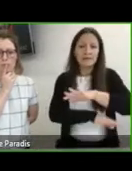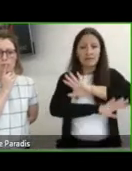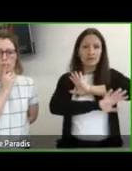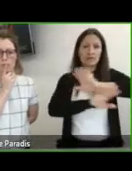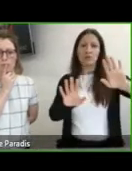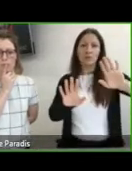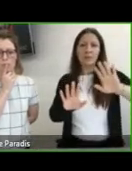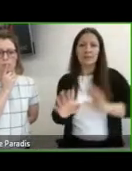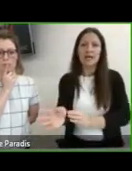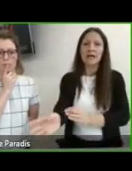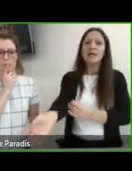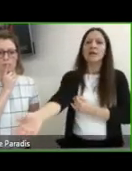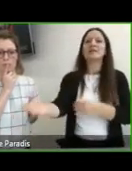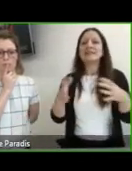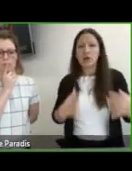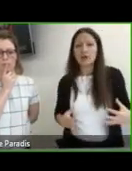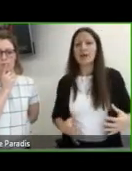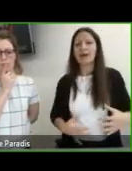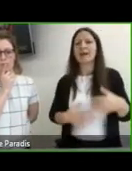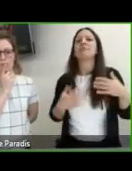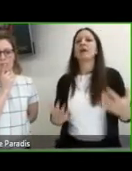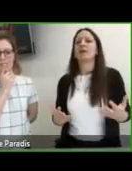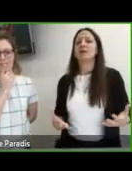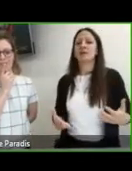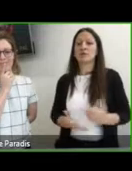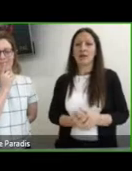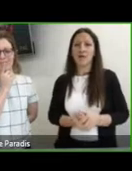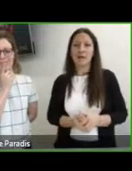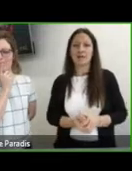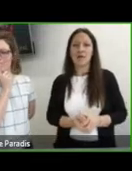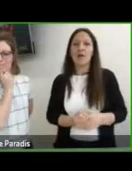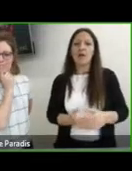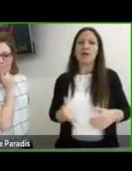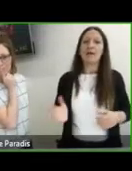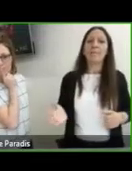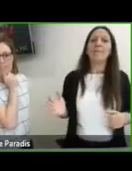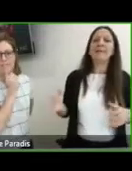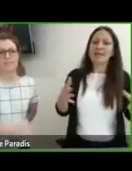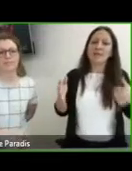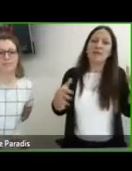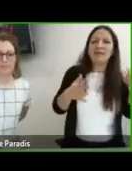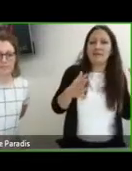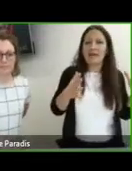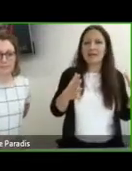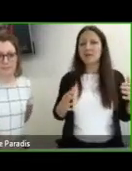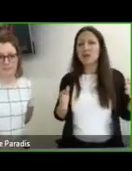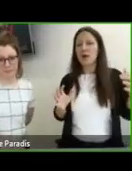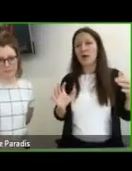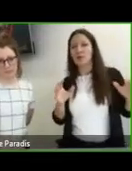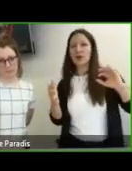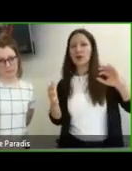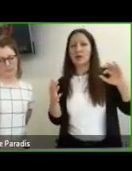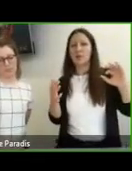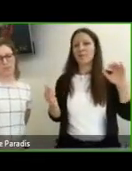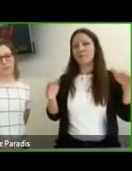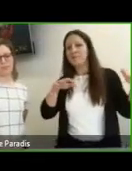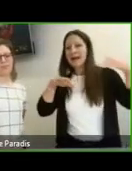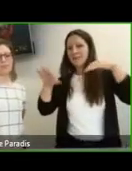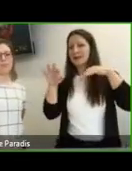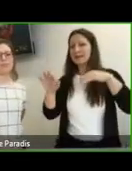quel, c'est du Wikipédia. Donc, distorsion dans le traitement cognitif d'une information. Le terme biais, c'est comme une déviation, c'est comme un genre